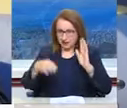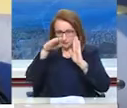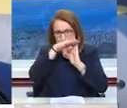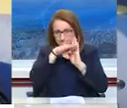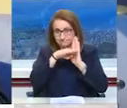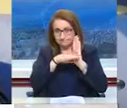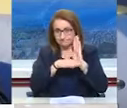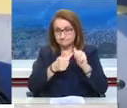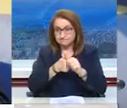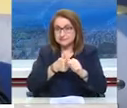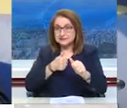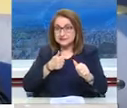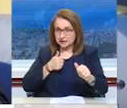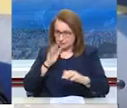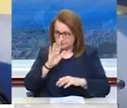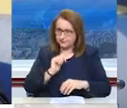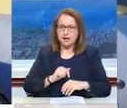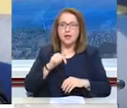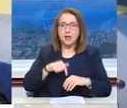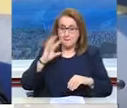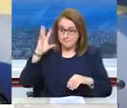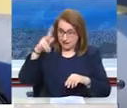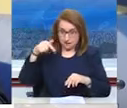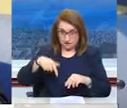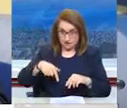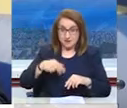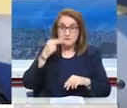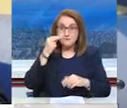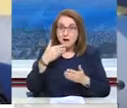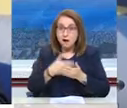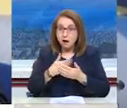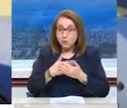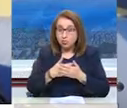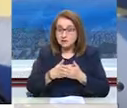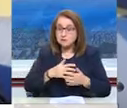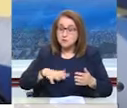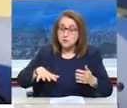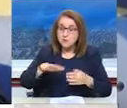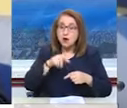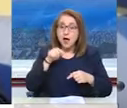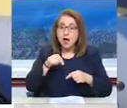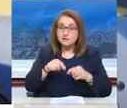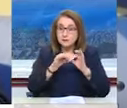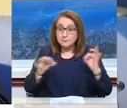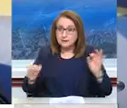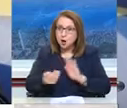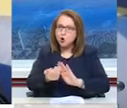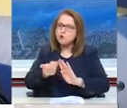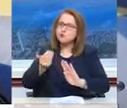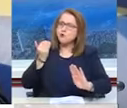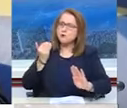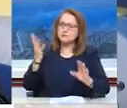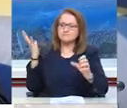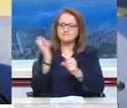σήμερα αποδεικνύεται σε όλα τα επίπεδα ότι αυτές είχαν ξεκινήσει έγκαιρα, είναι